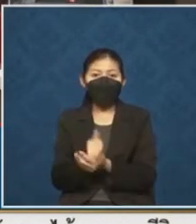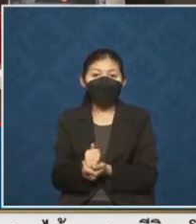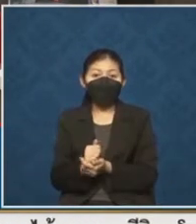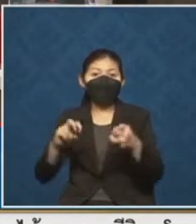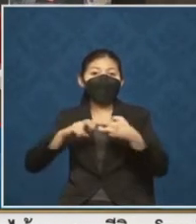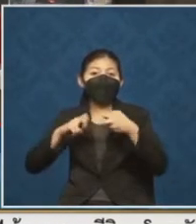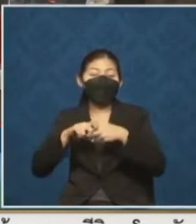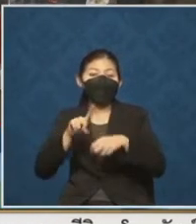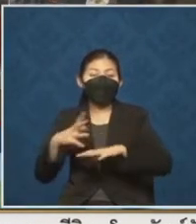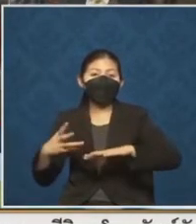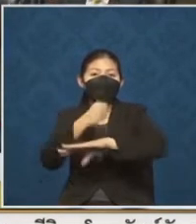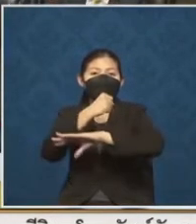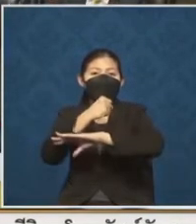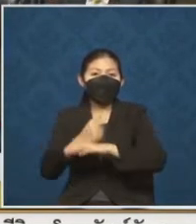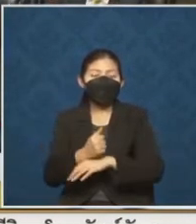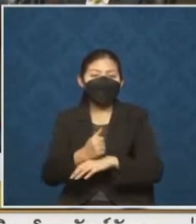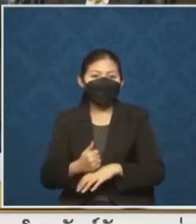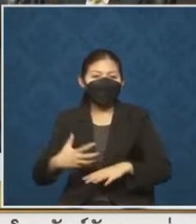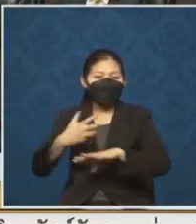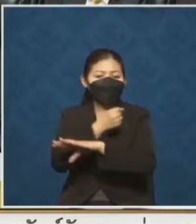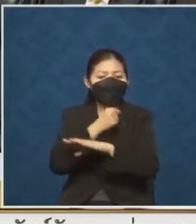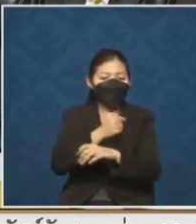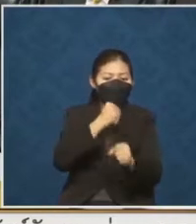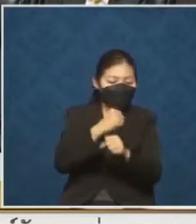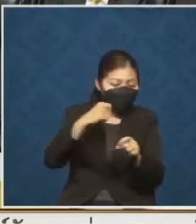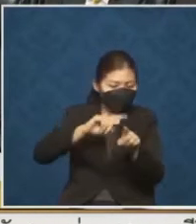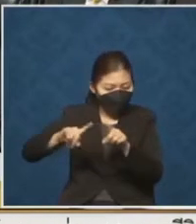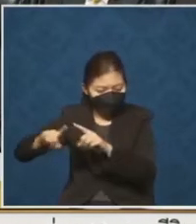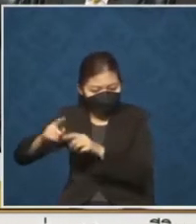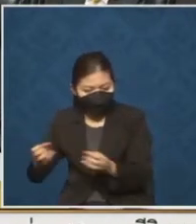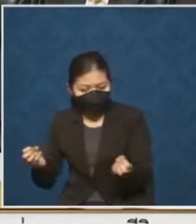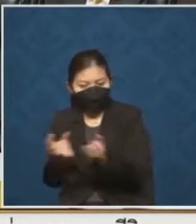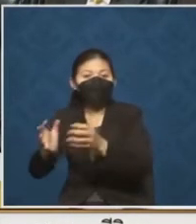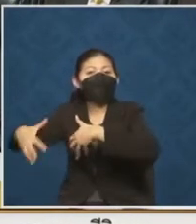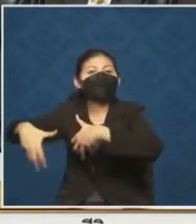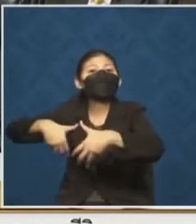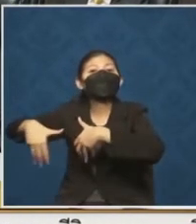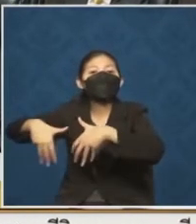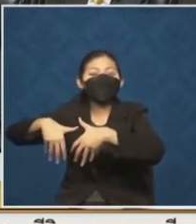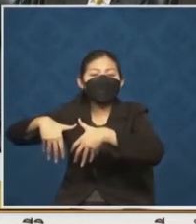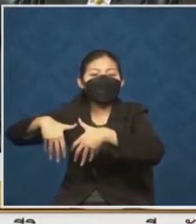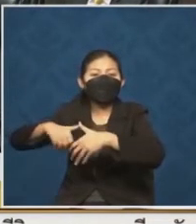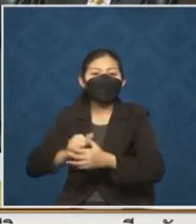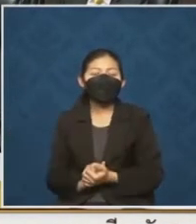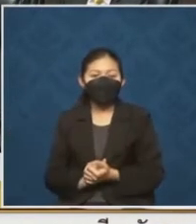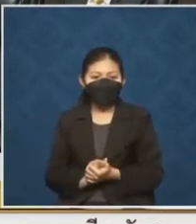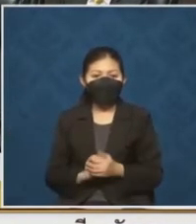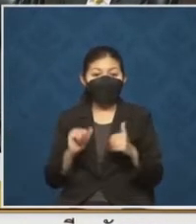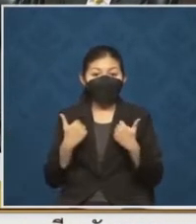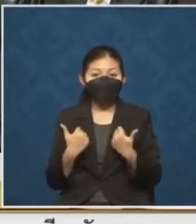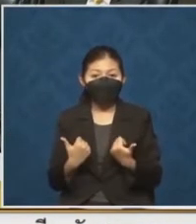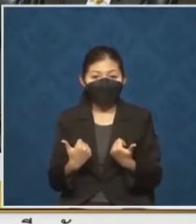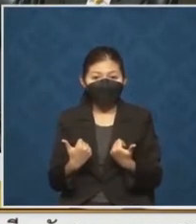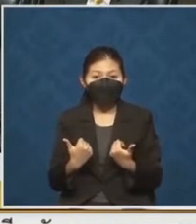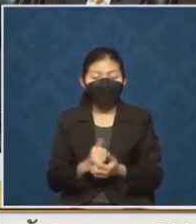ครับอ่ะสิ่งที่เป็นปัญหาส่งผลกระทบต่อพี่น้องประชาชนหลายแสนครัวเรือนมี